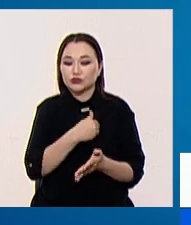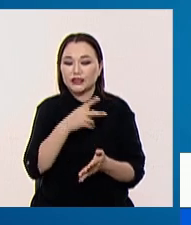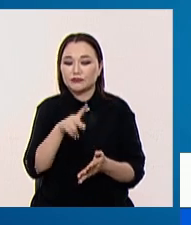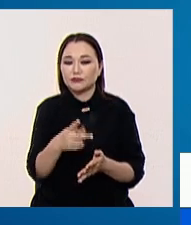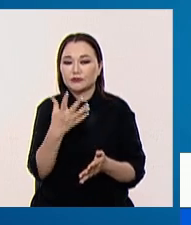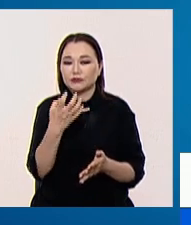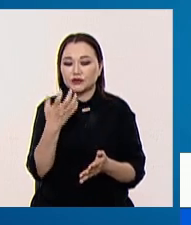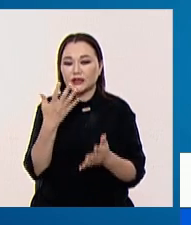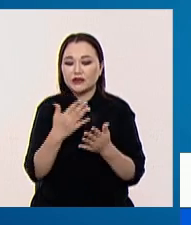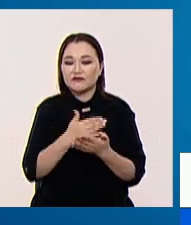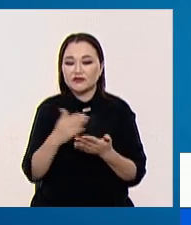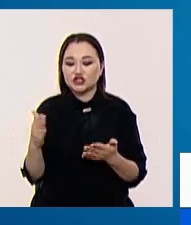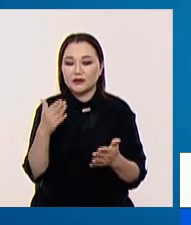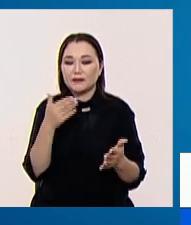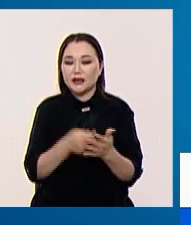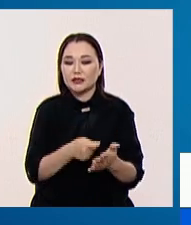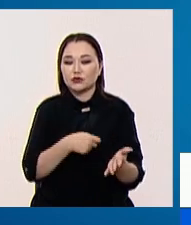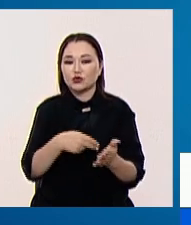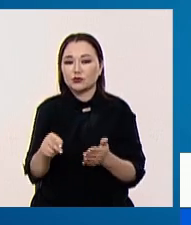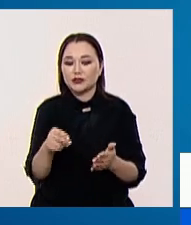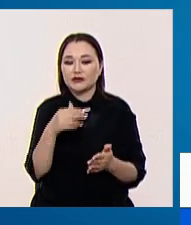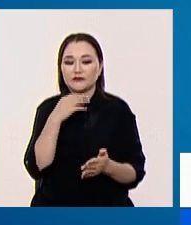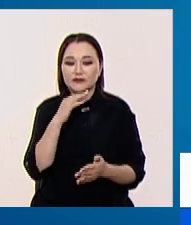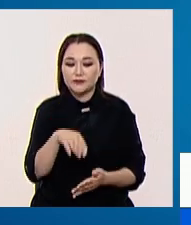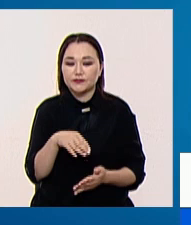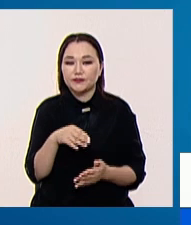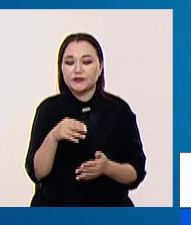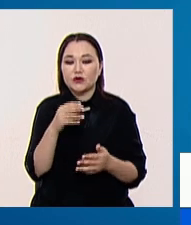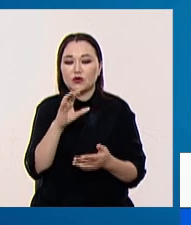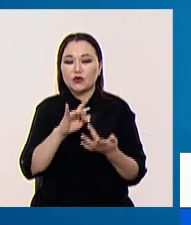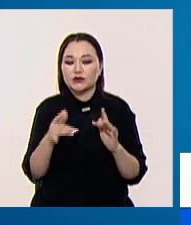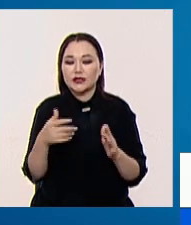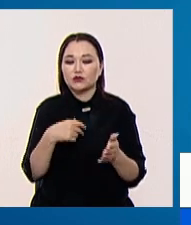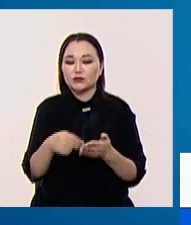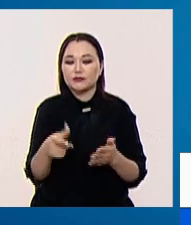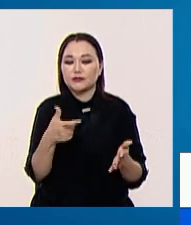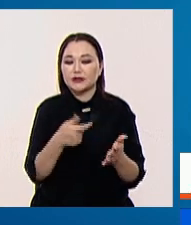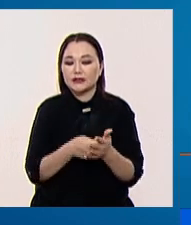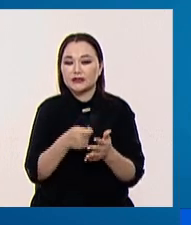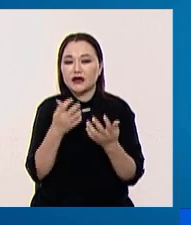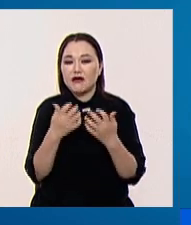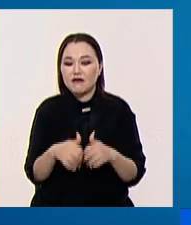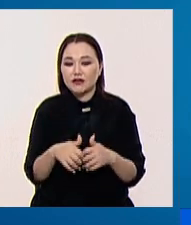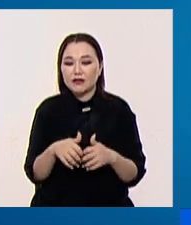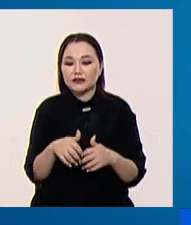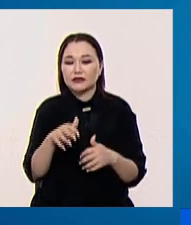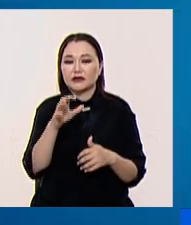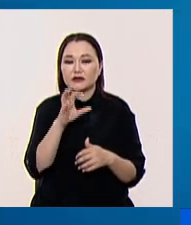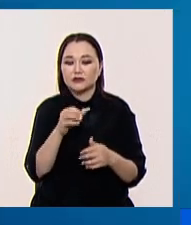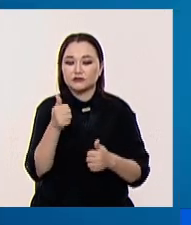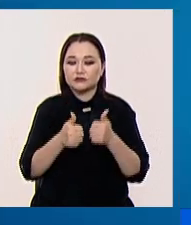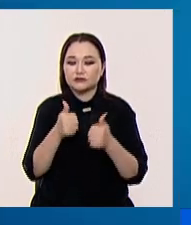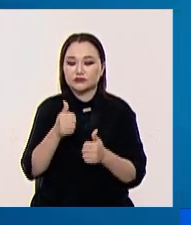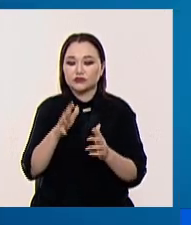теңге немесе одан жоғары сомаға билет сатып алу жеткілікті. Онлайн сатып алынған билеттер де автоматты түрде ұтыс ойынына